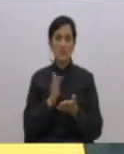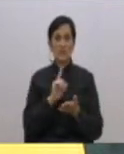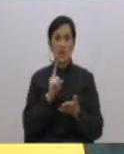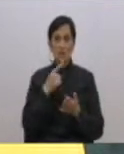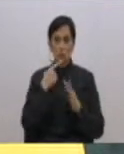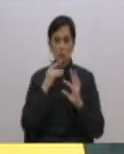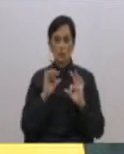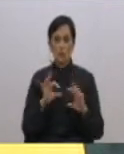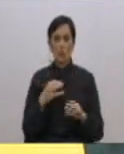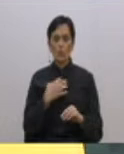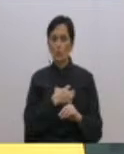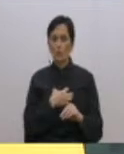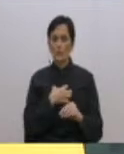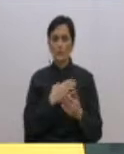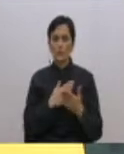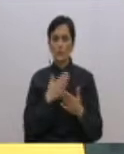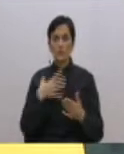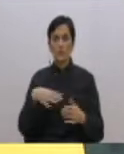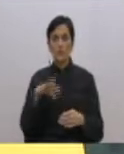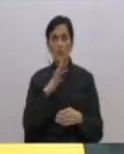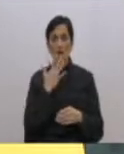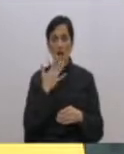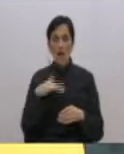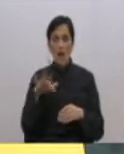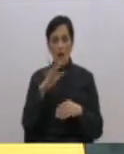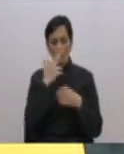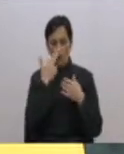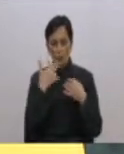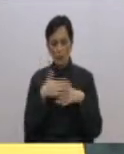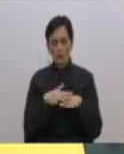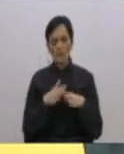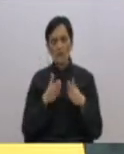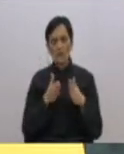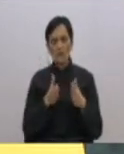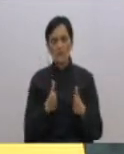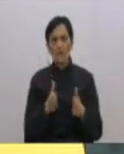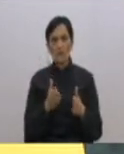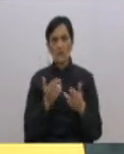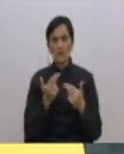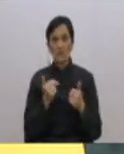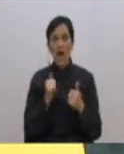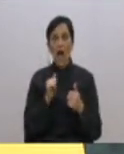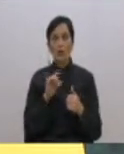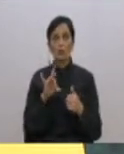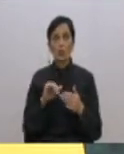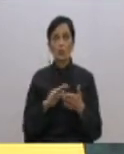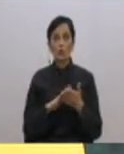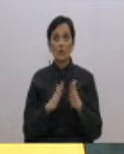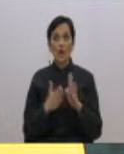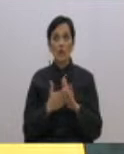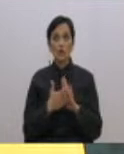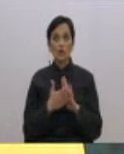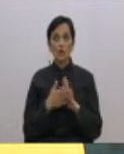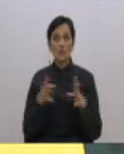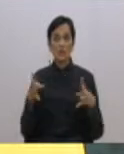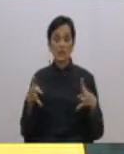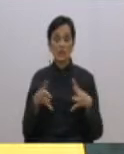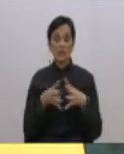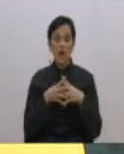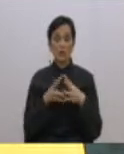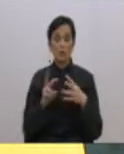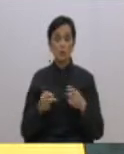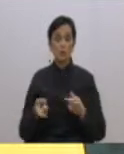მოგებათ უმნიშვნელოვანესია საქართველოს ევროინტეგრაციის გზაზე და ასოცირების ხელშეკრულების ჰარმონიზების